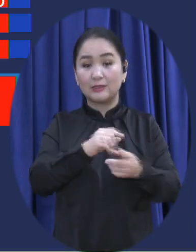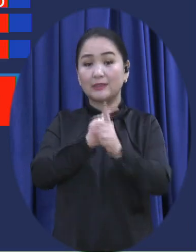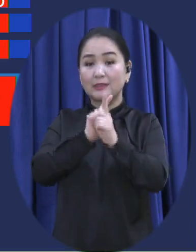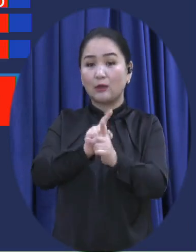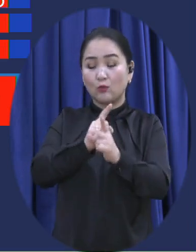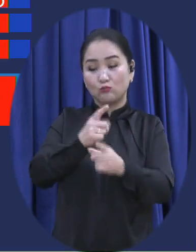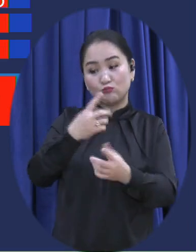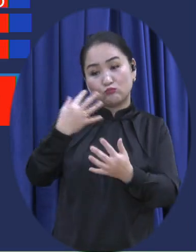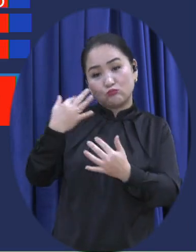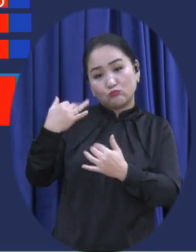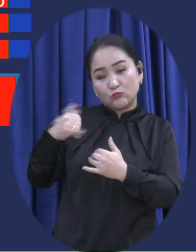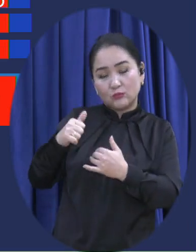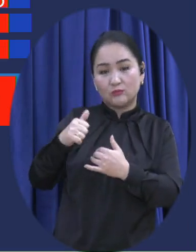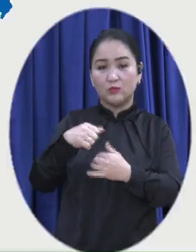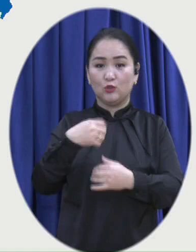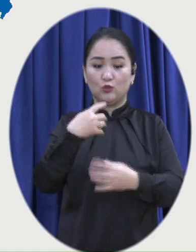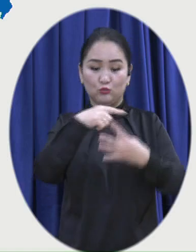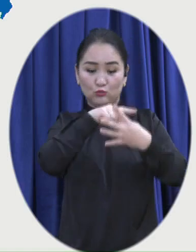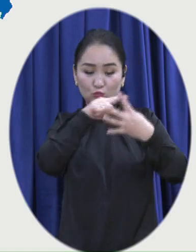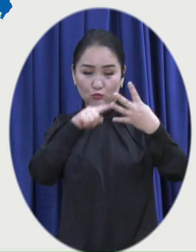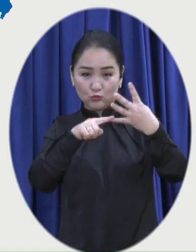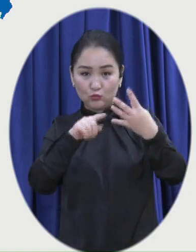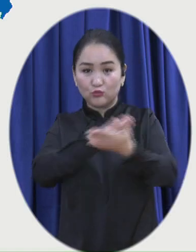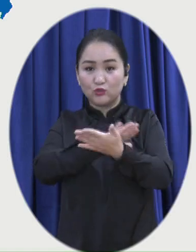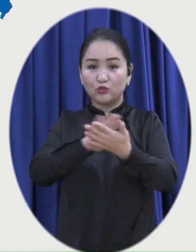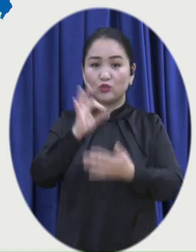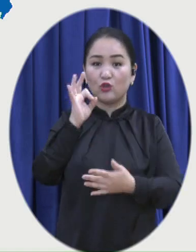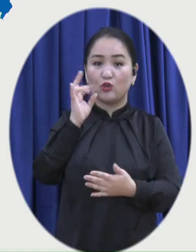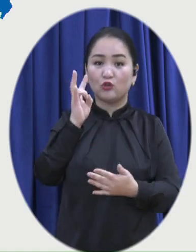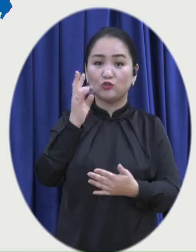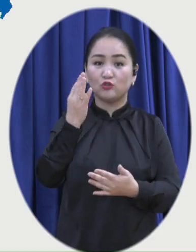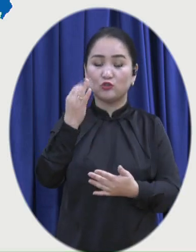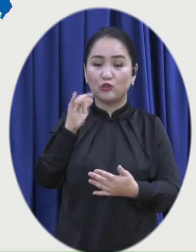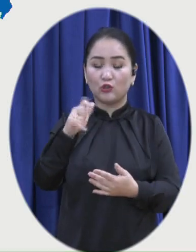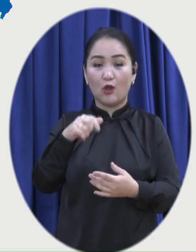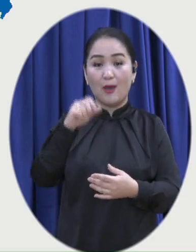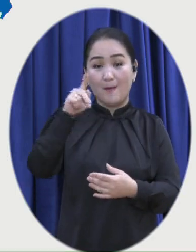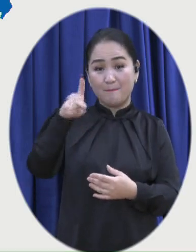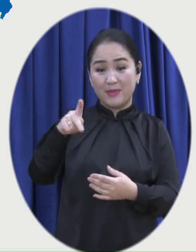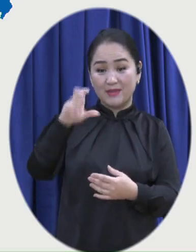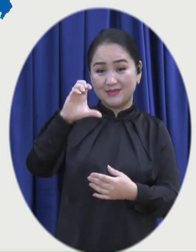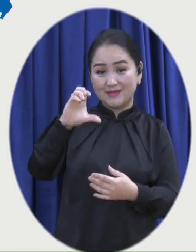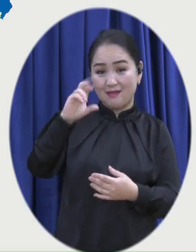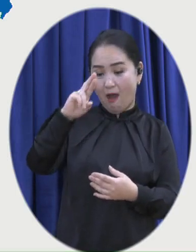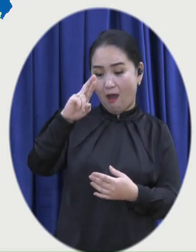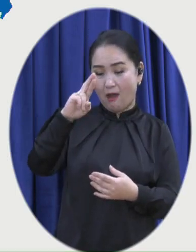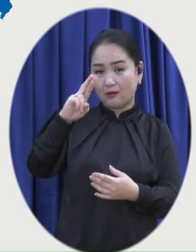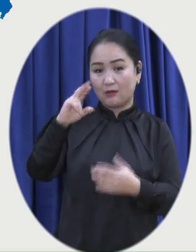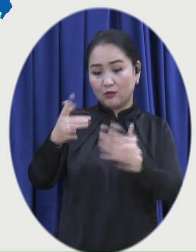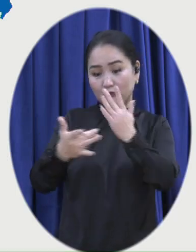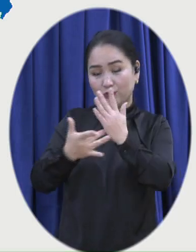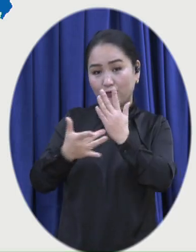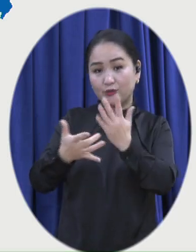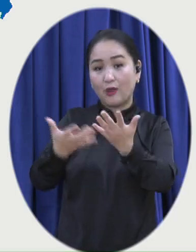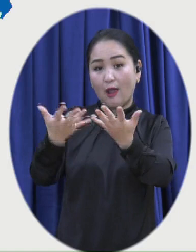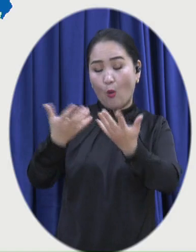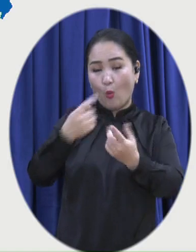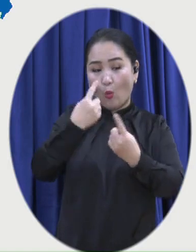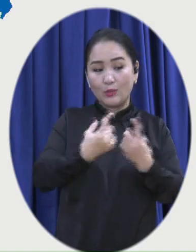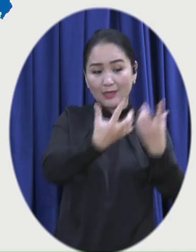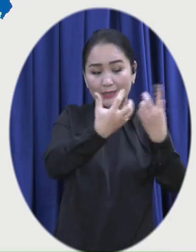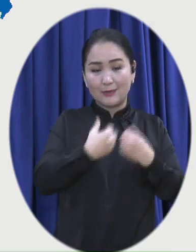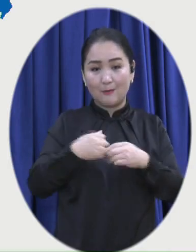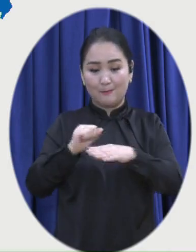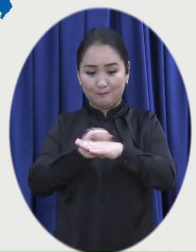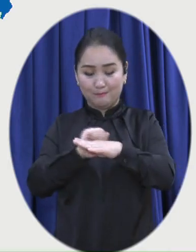ойрын өдрүүдэд энэ дөрвөн одоо шинэ онцлогооны PCR-ийн таног төхөөрөмжийг хүлээж авахар бэлтгэл ажиллагаа бол хангаж